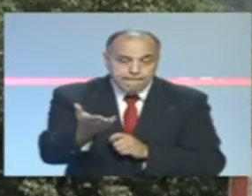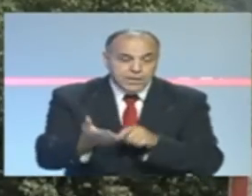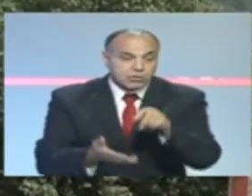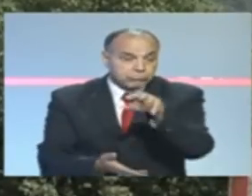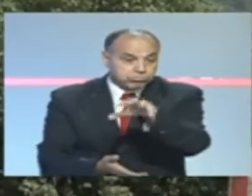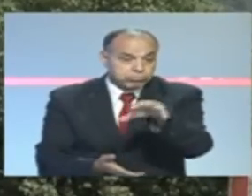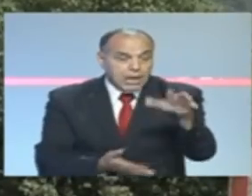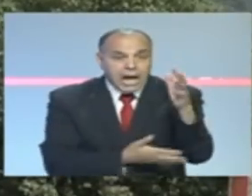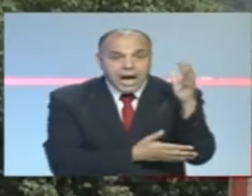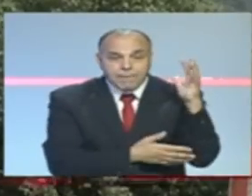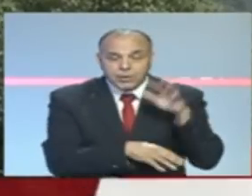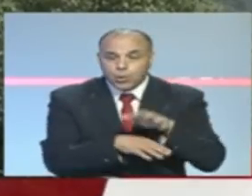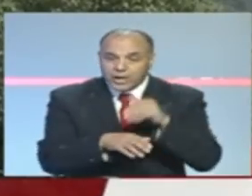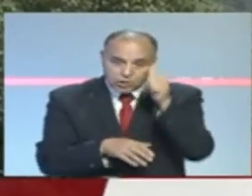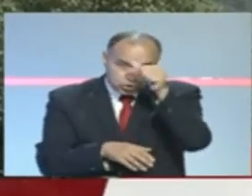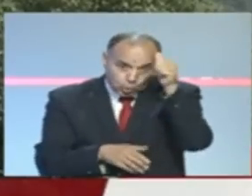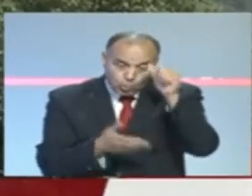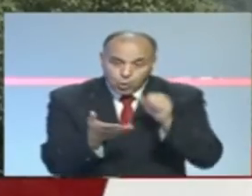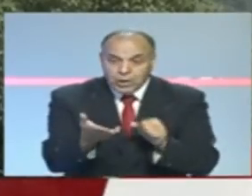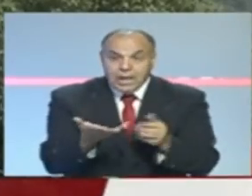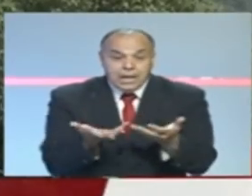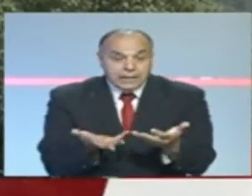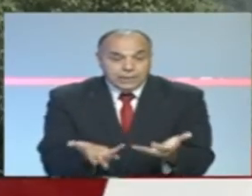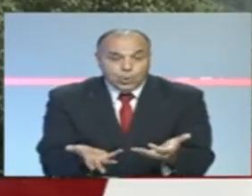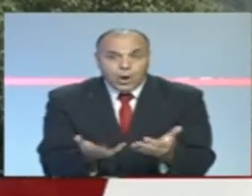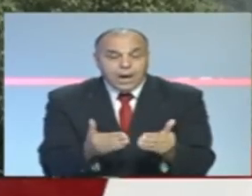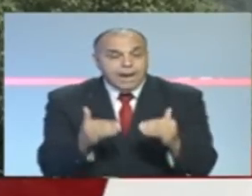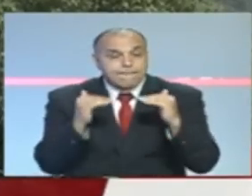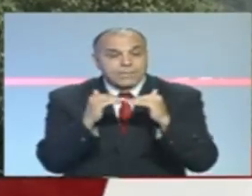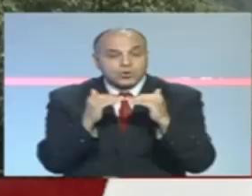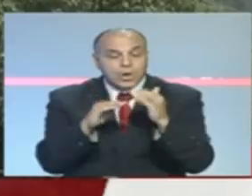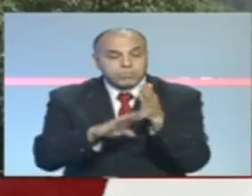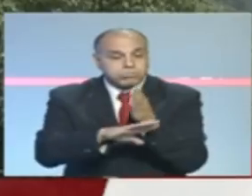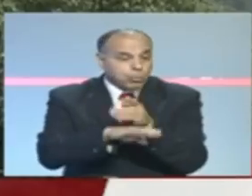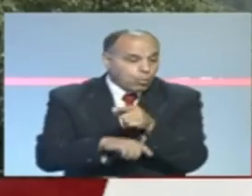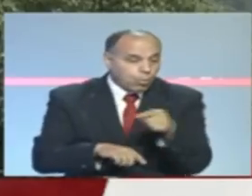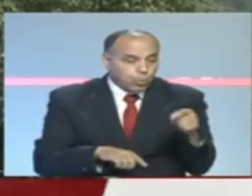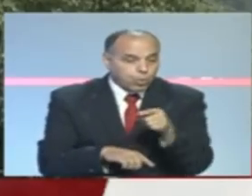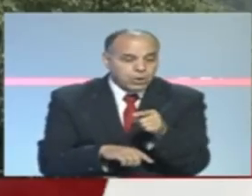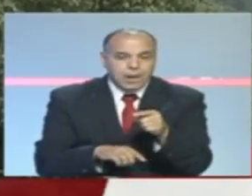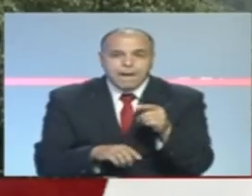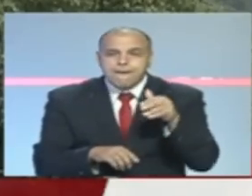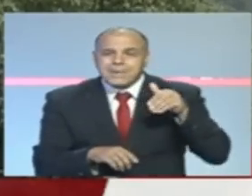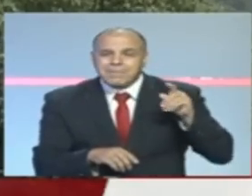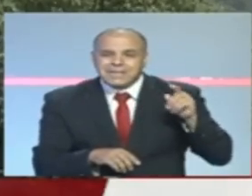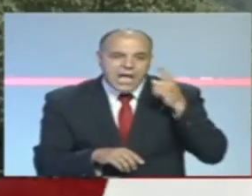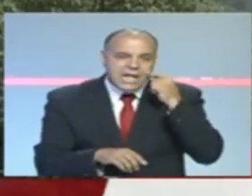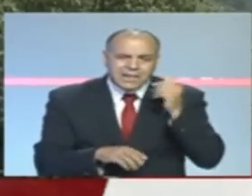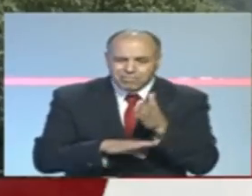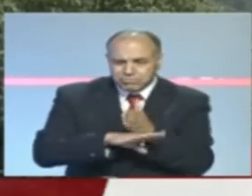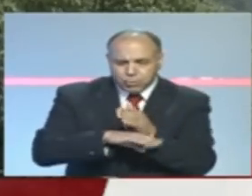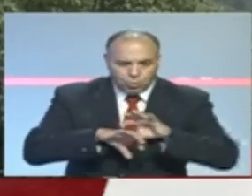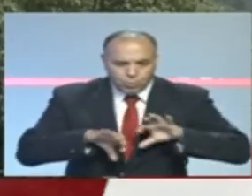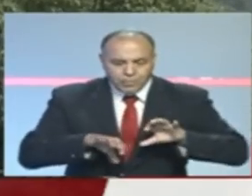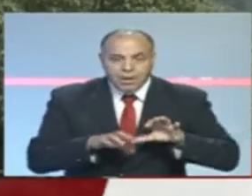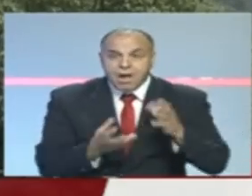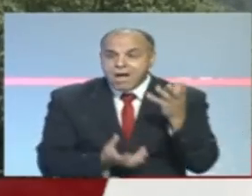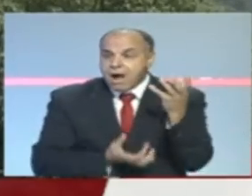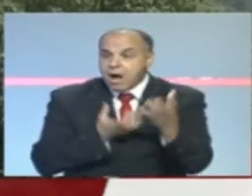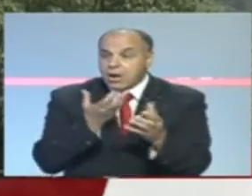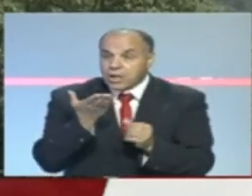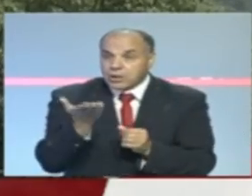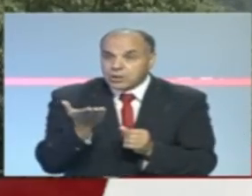غابات ولايه جندوبه نحن الان على مستوى مفترق اه بيصير عندهم الحرائق